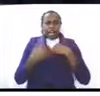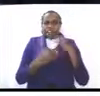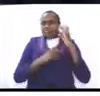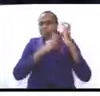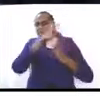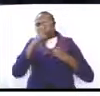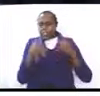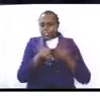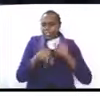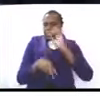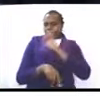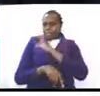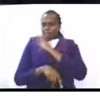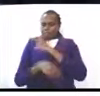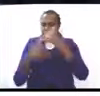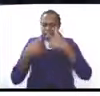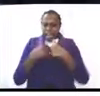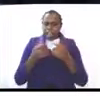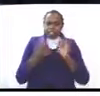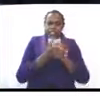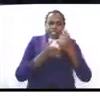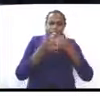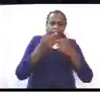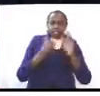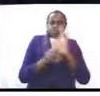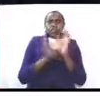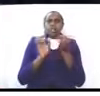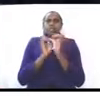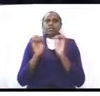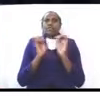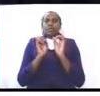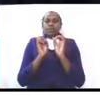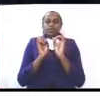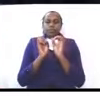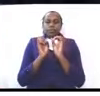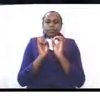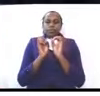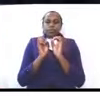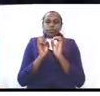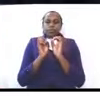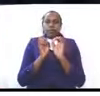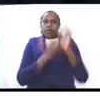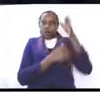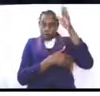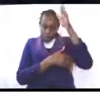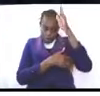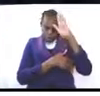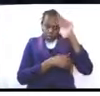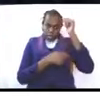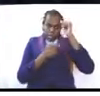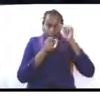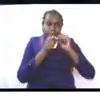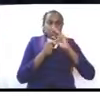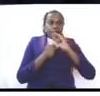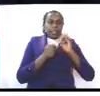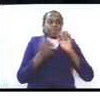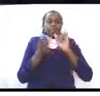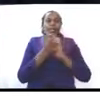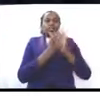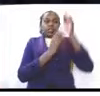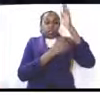uoga mwingi na hata wamekosa kuingia katika hekalu yako. Baba uwakumbushe,